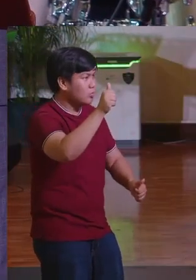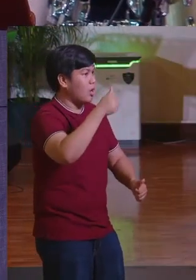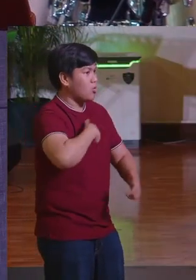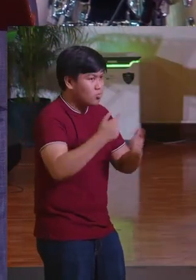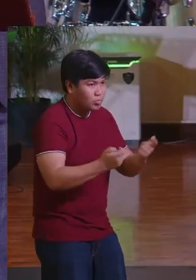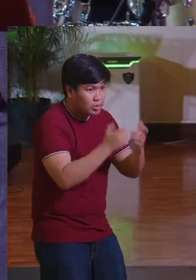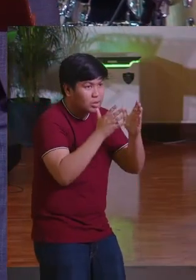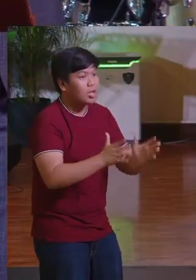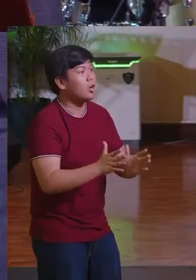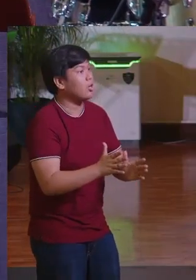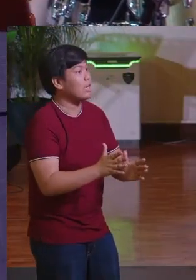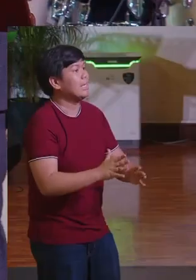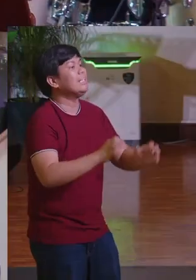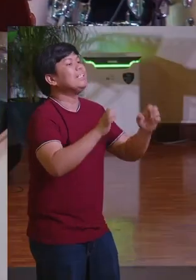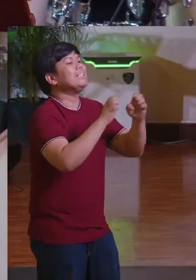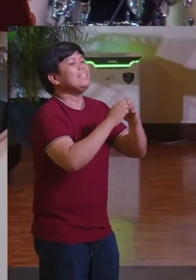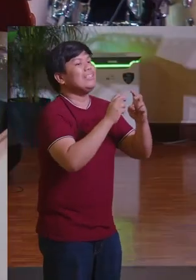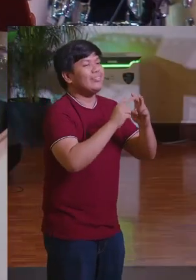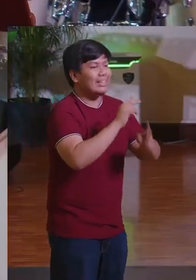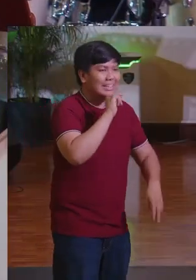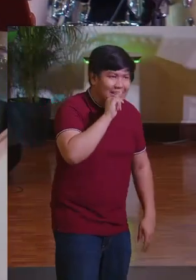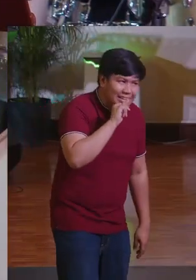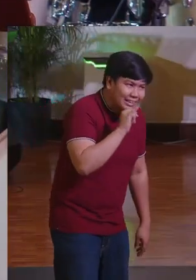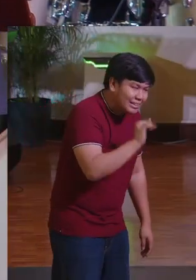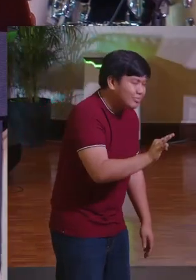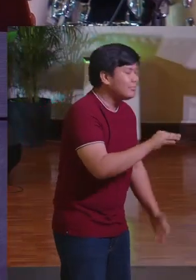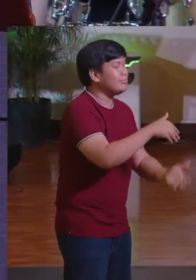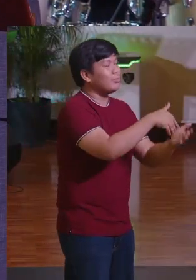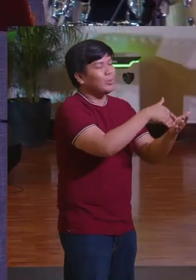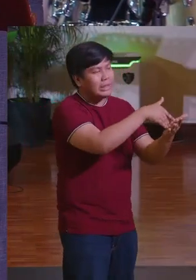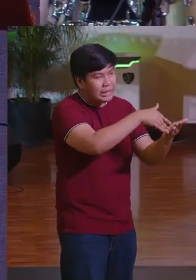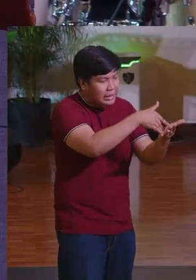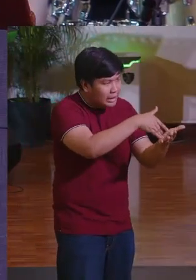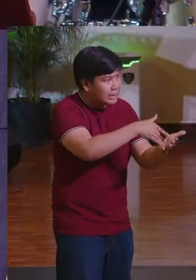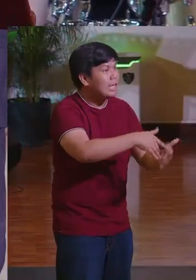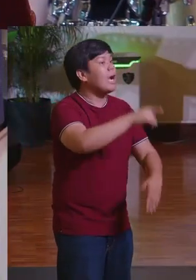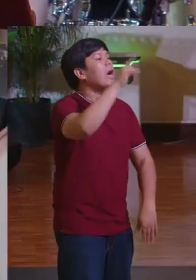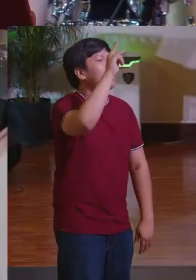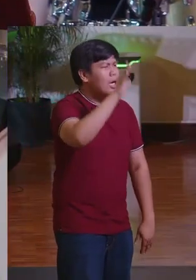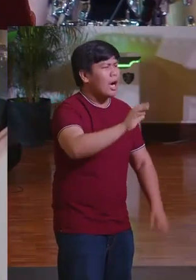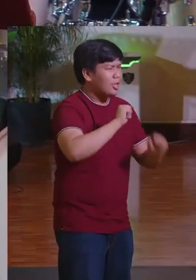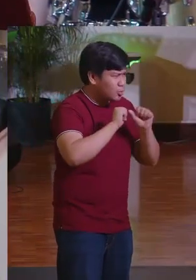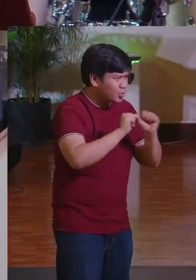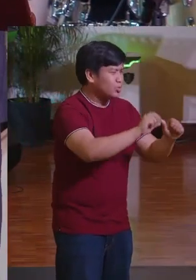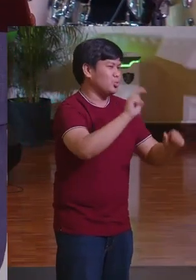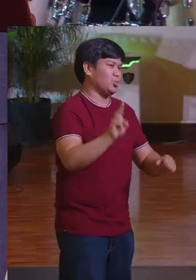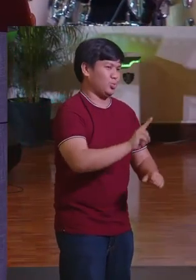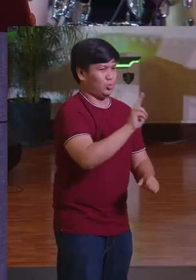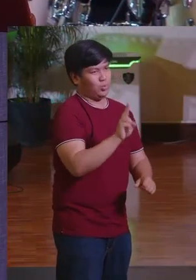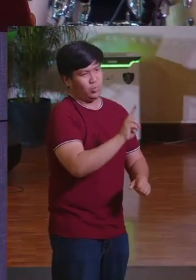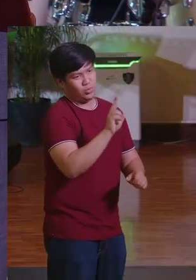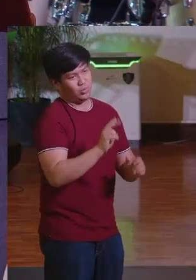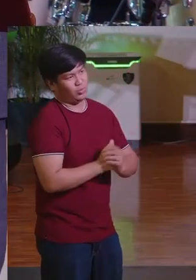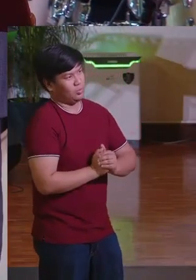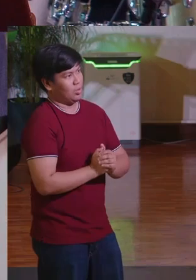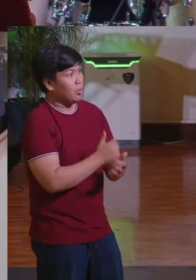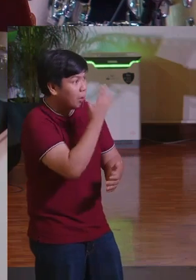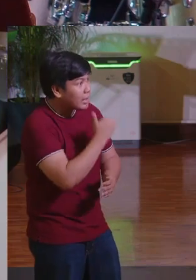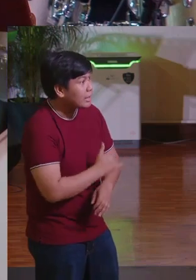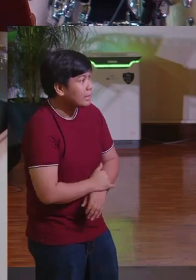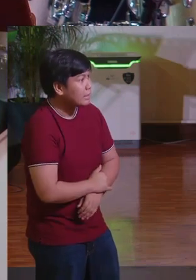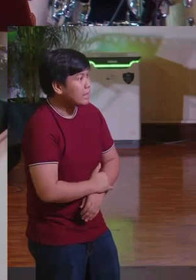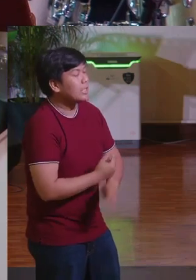kasalanan, kahit na po ito ay kanyang kahinaan, ang Panginoon ginagamit niya itong sitwasyon na ito